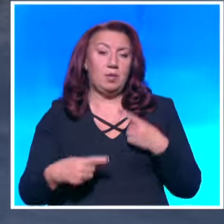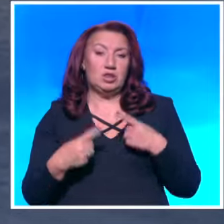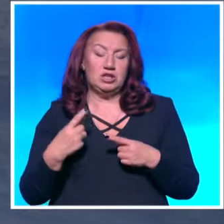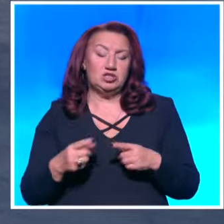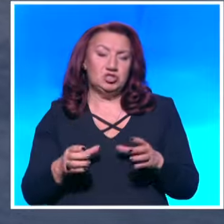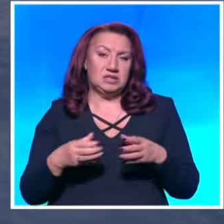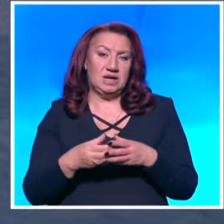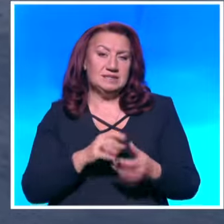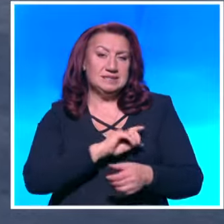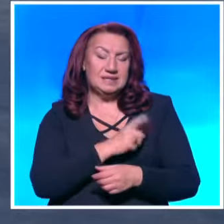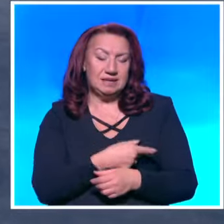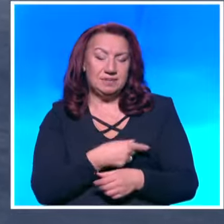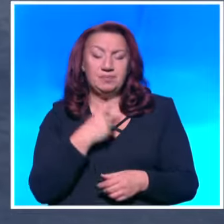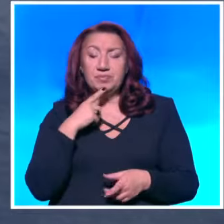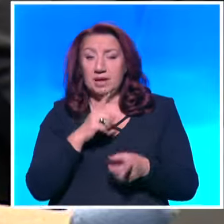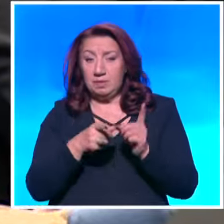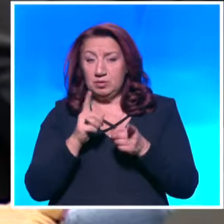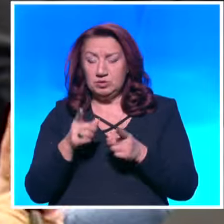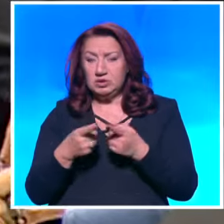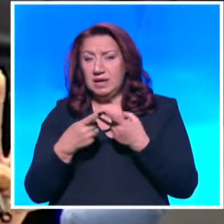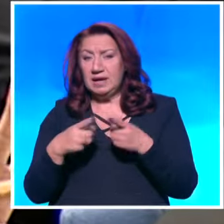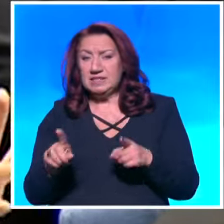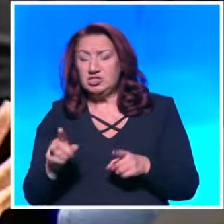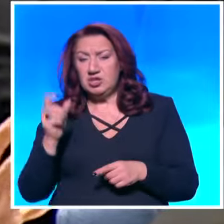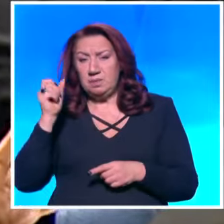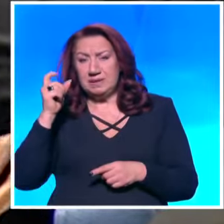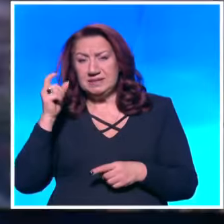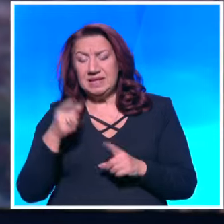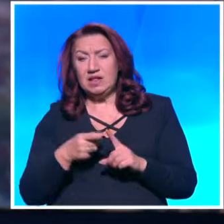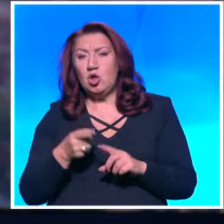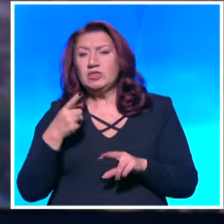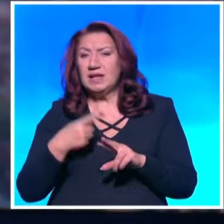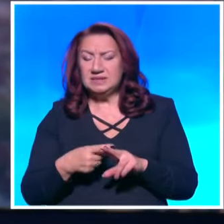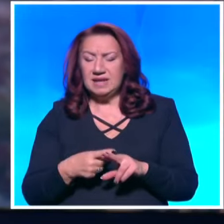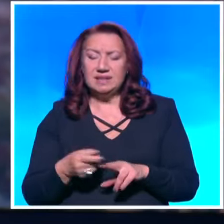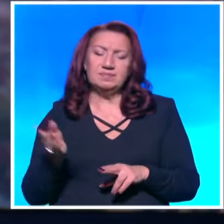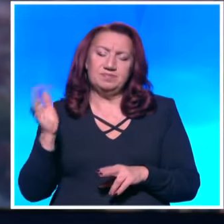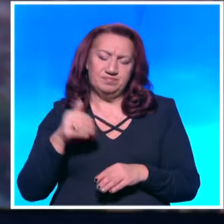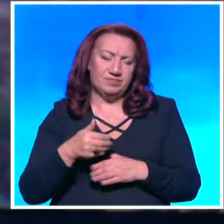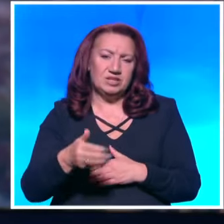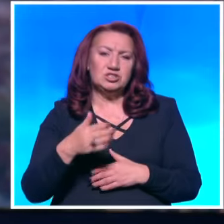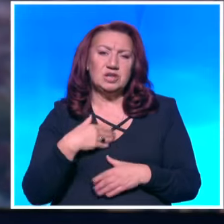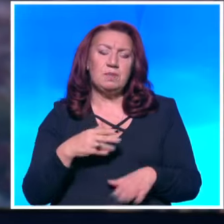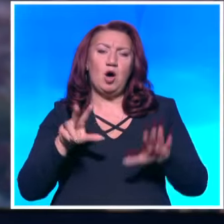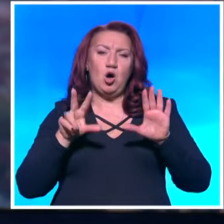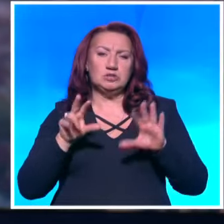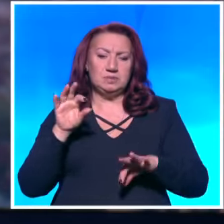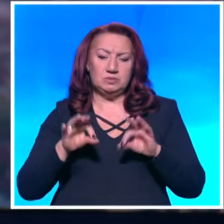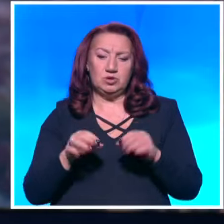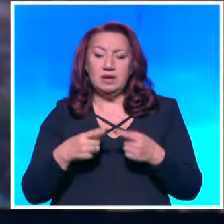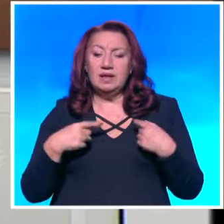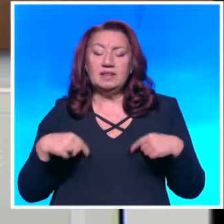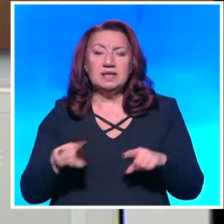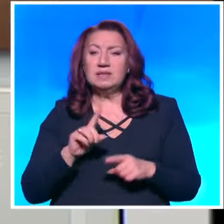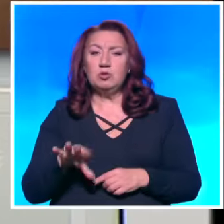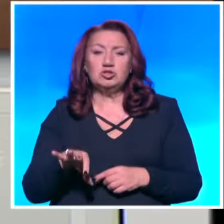предупреждават че различен председател от назарян ще прати страната на оми избори ние не може можем да избираме председател на народното събрание по